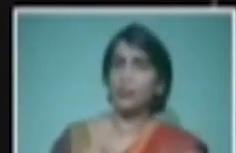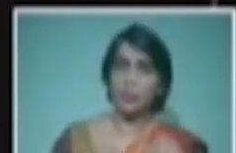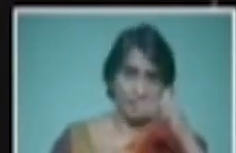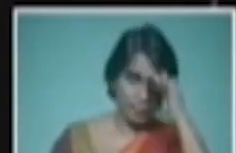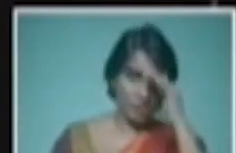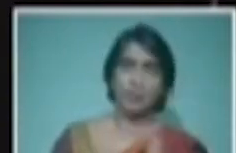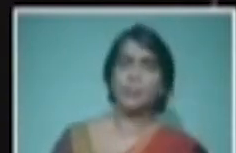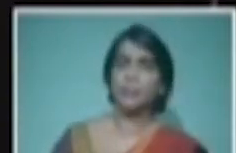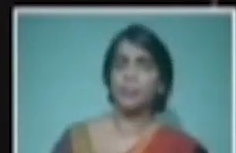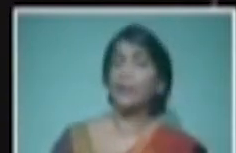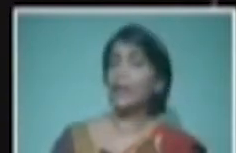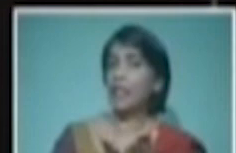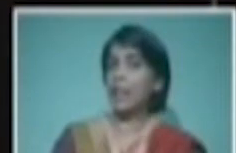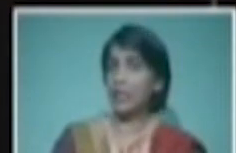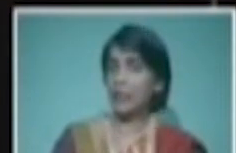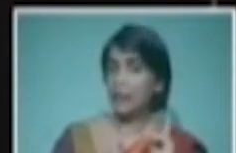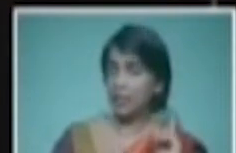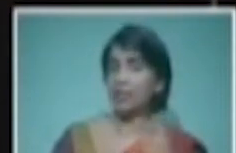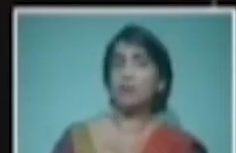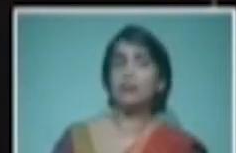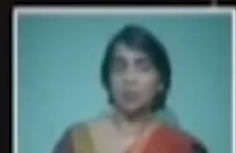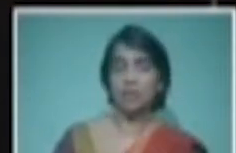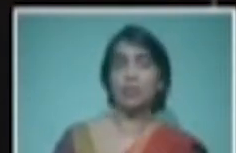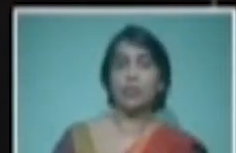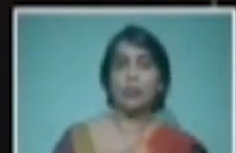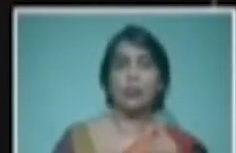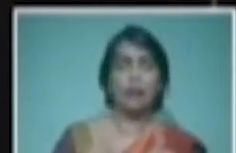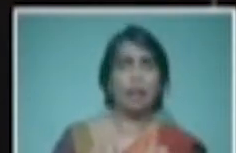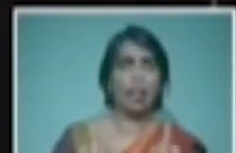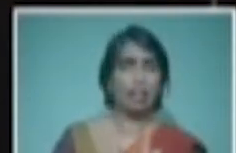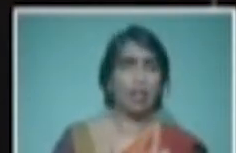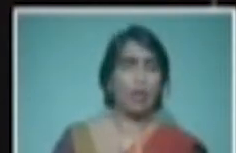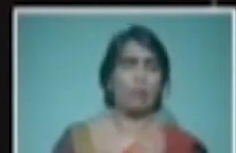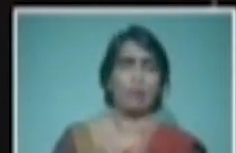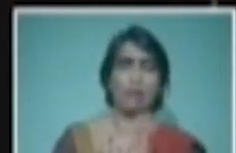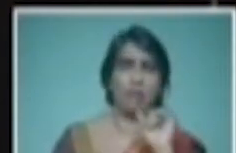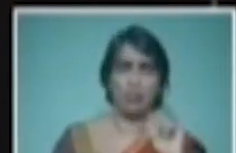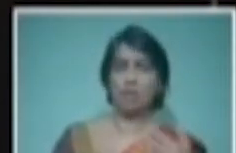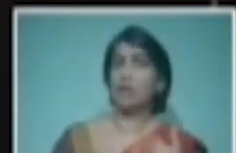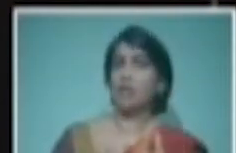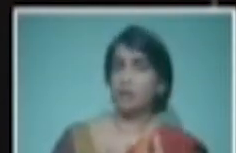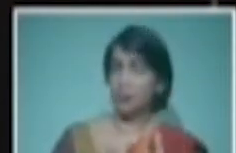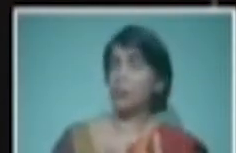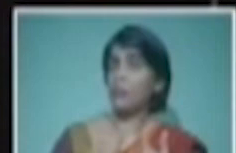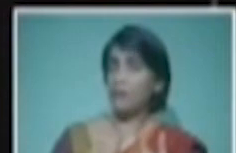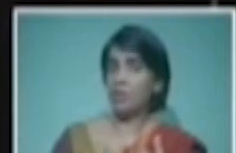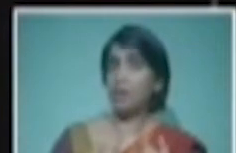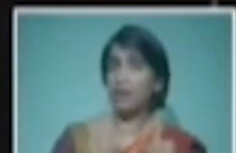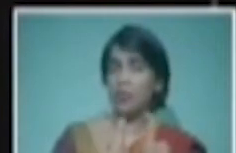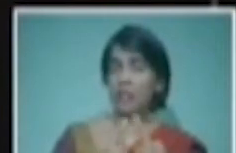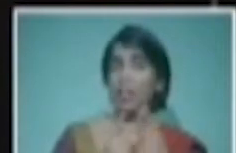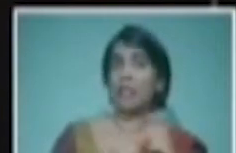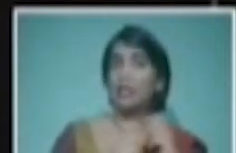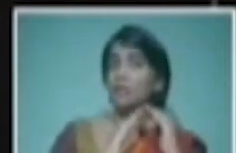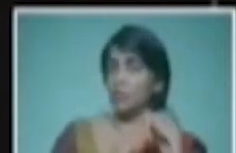නායකතුමනි ඉන්දියාව මේක තෘණ සාකයක් ලෙස සලකනවා අපි අපේ වනජීවි දෙපාර්තමේන්තුව